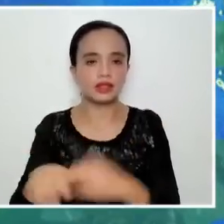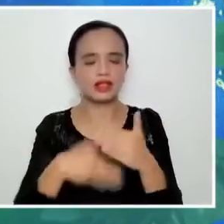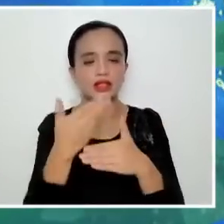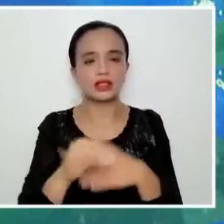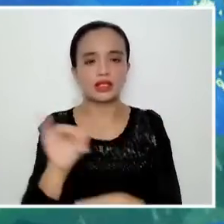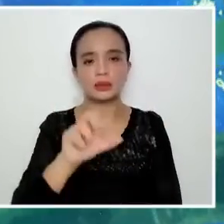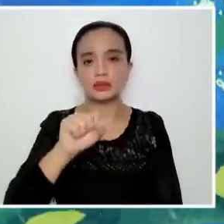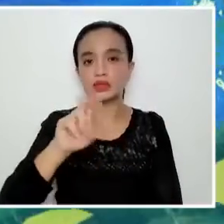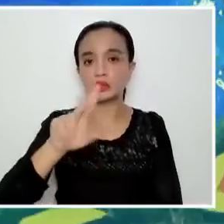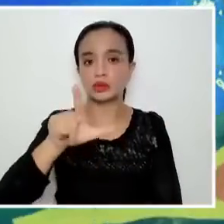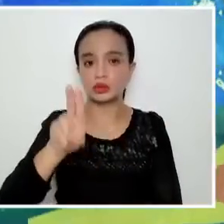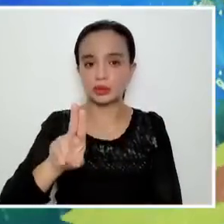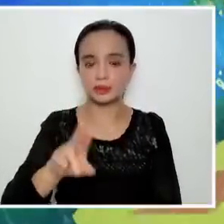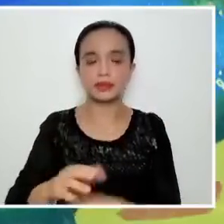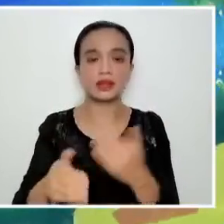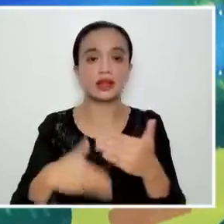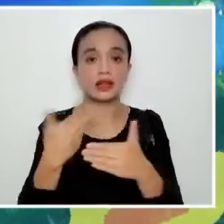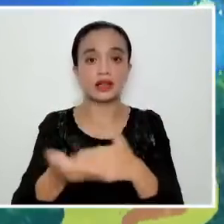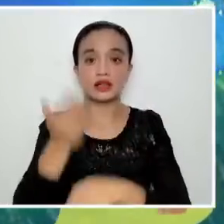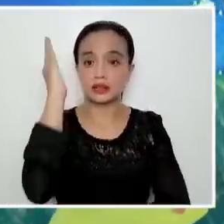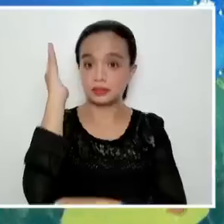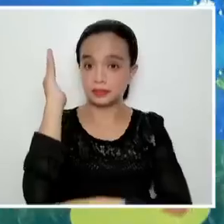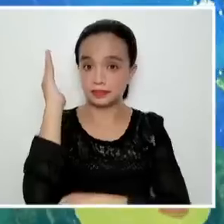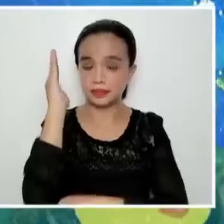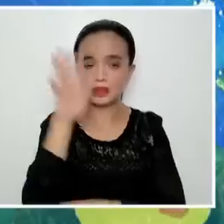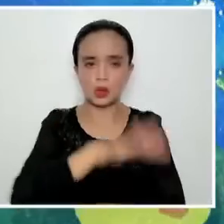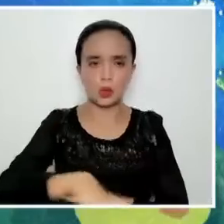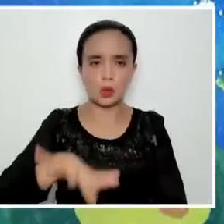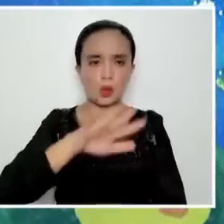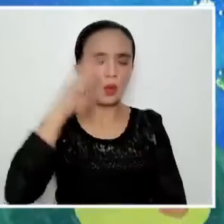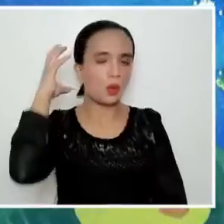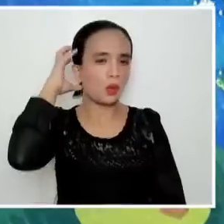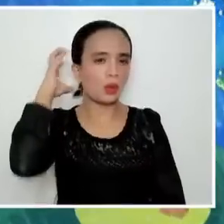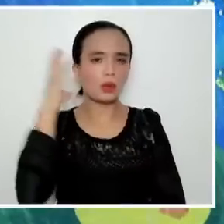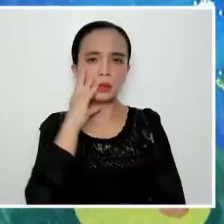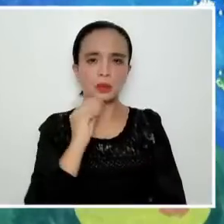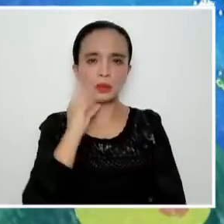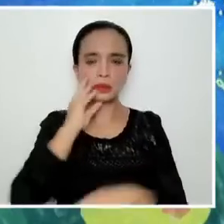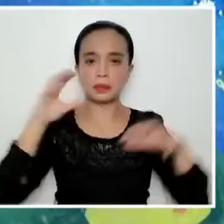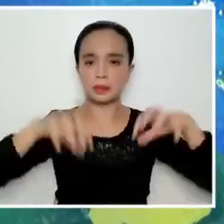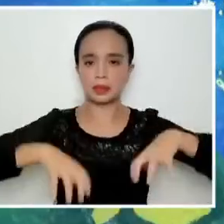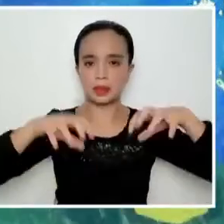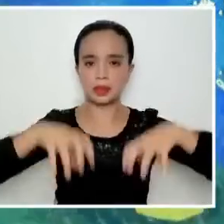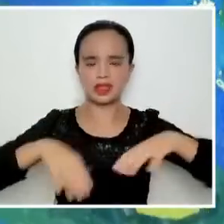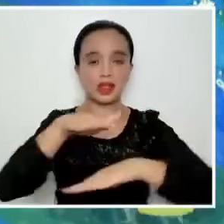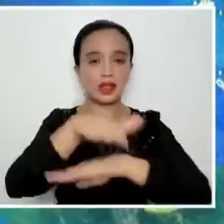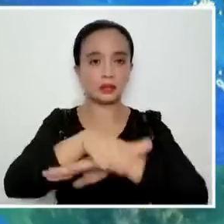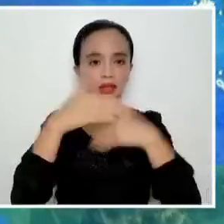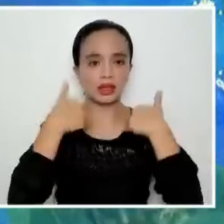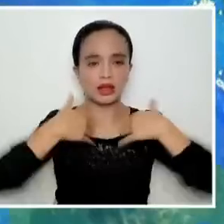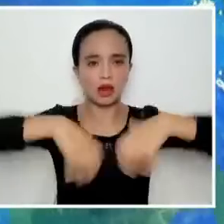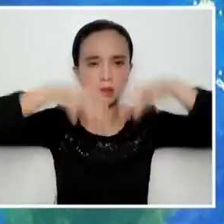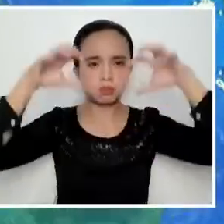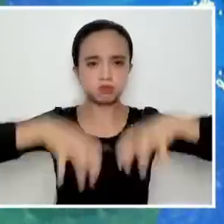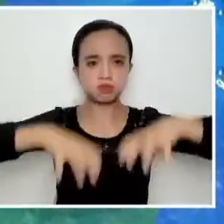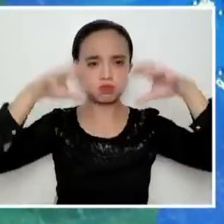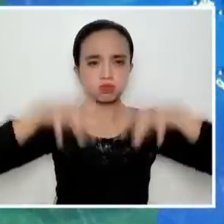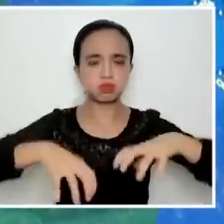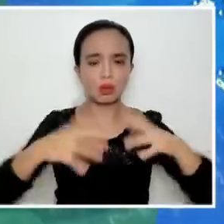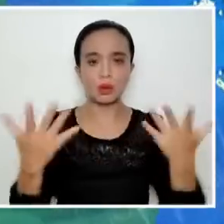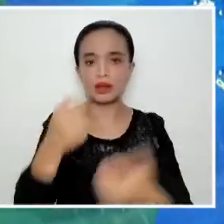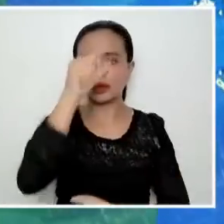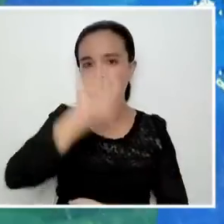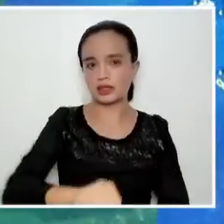Archipelago. Pagsapit ng tanghali, buong Mindanao na ang makakaranas ng mga pag-ulan. Sa hapon, may malalakas na buhos ng ulan sa South